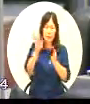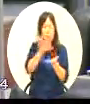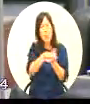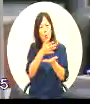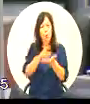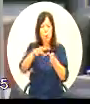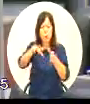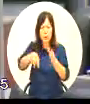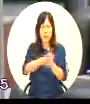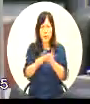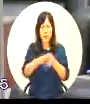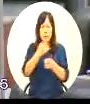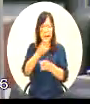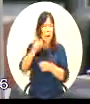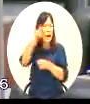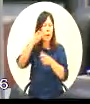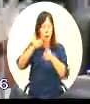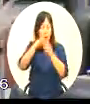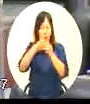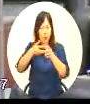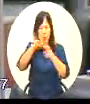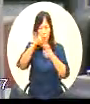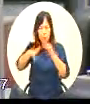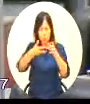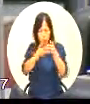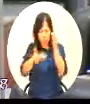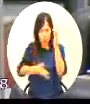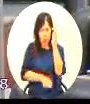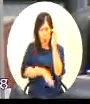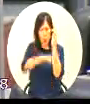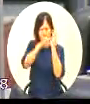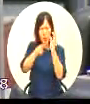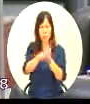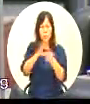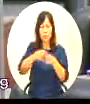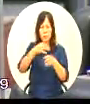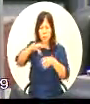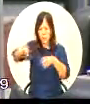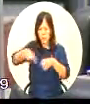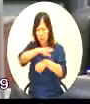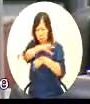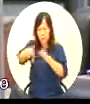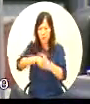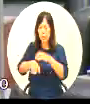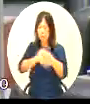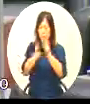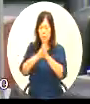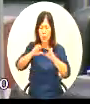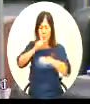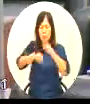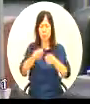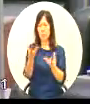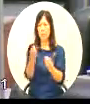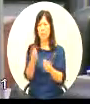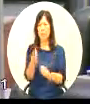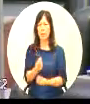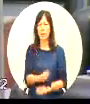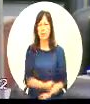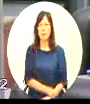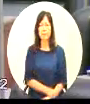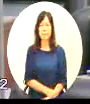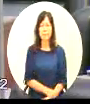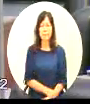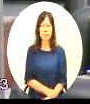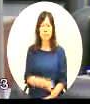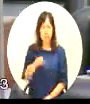工的阿公殿森林水库周边完全没有半个我们的环保自行车站。好，我想